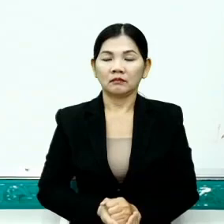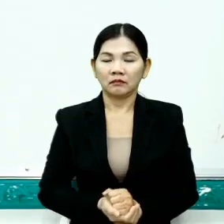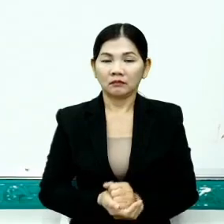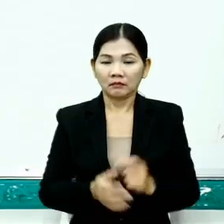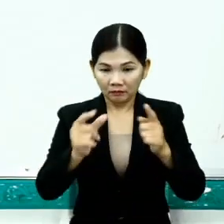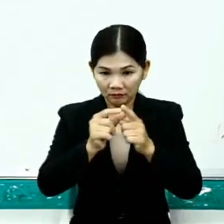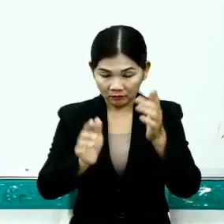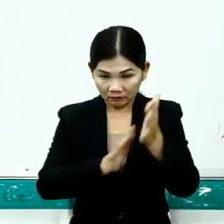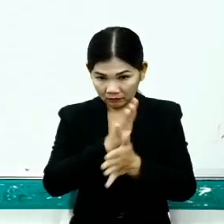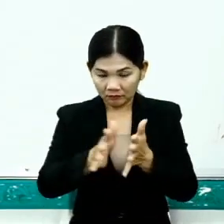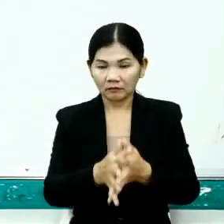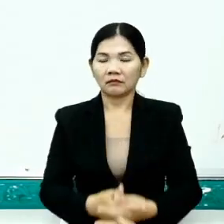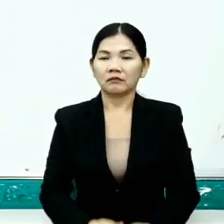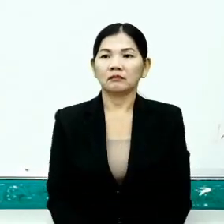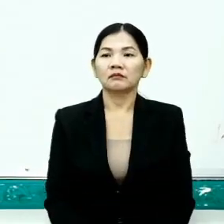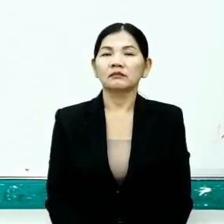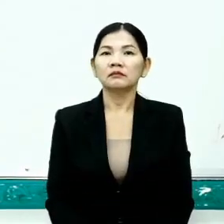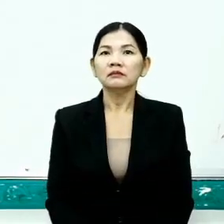ăn bia.